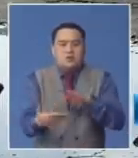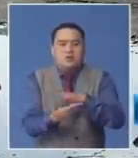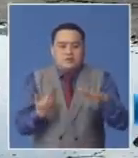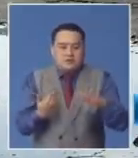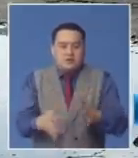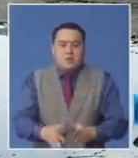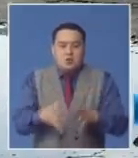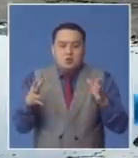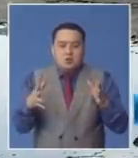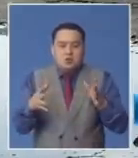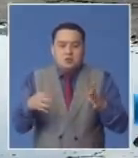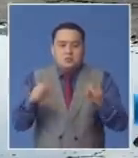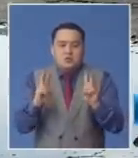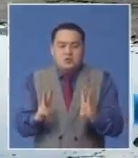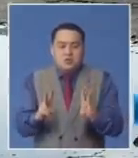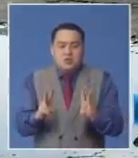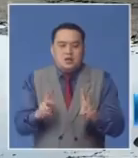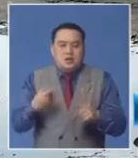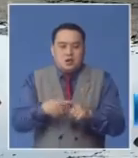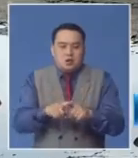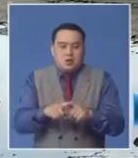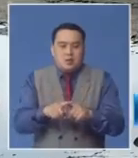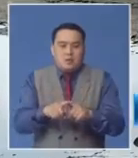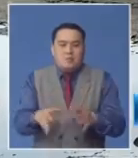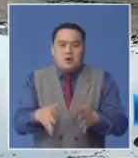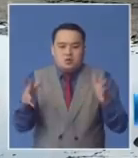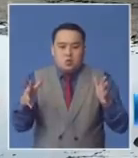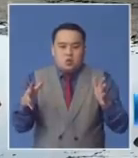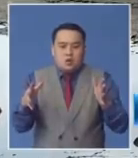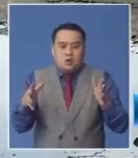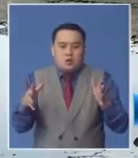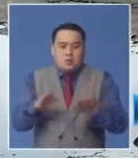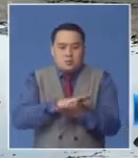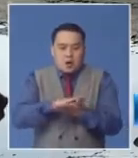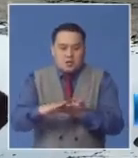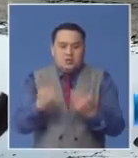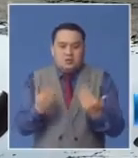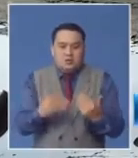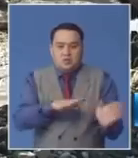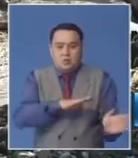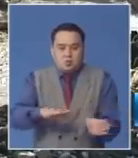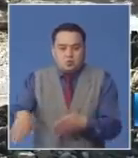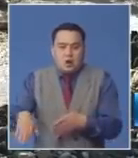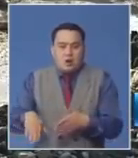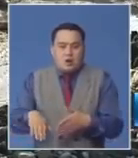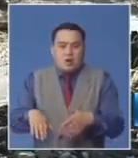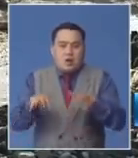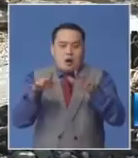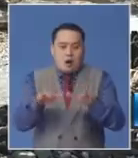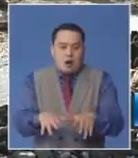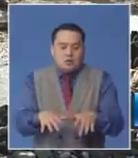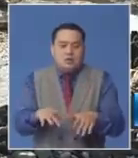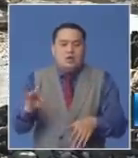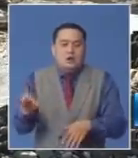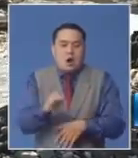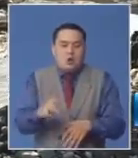большой excavator потому что маленький туда не возник почисти душа ушла вода осанка в нынешней зимой в